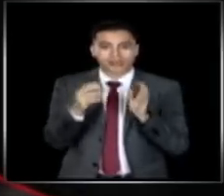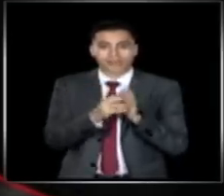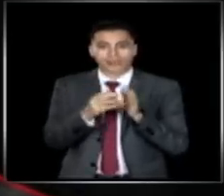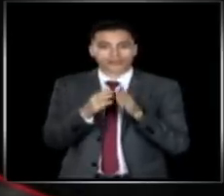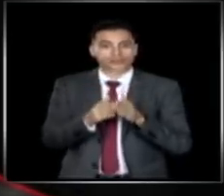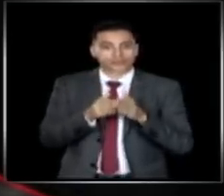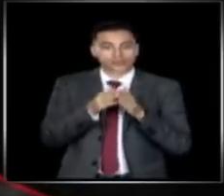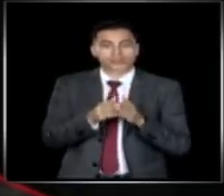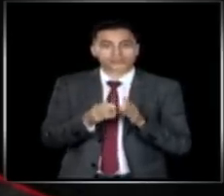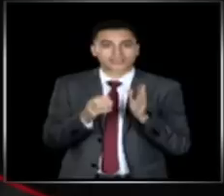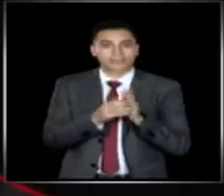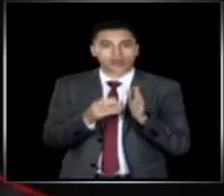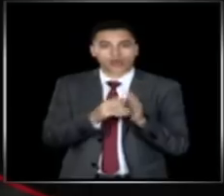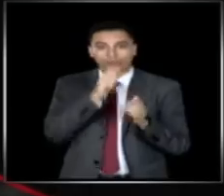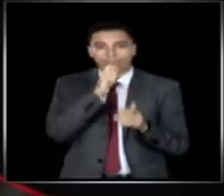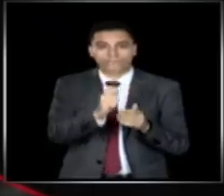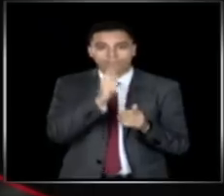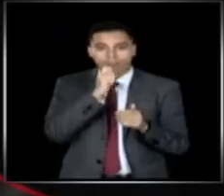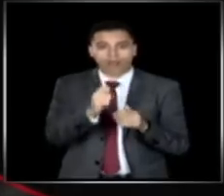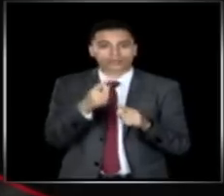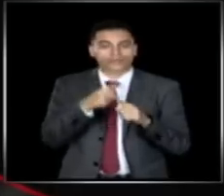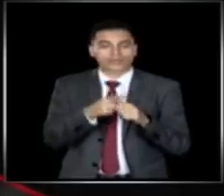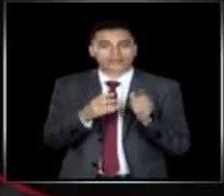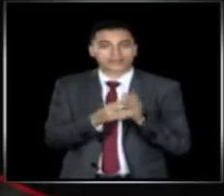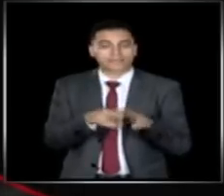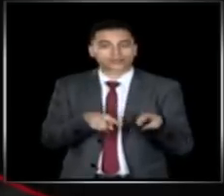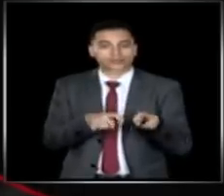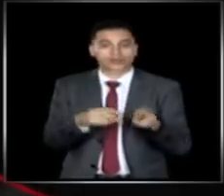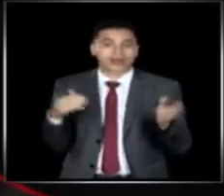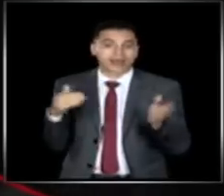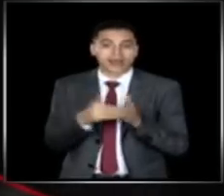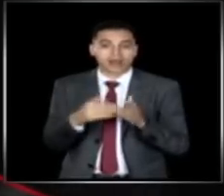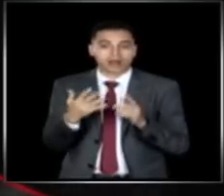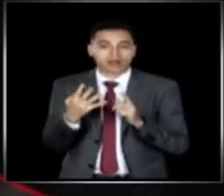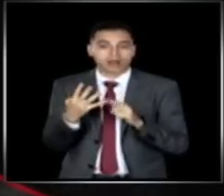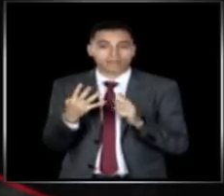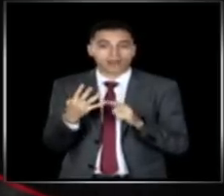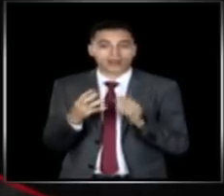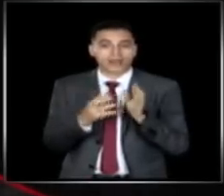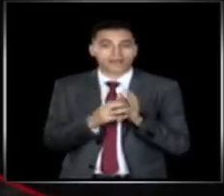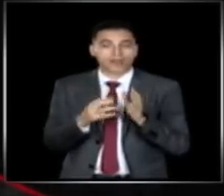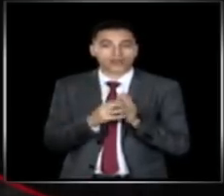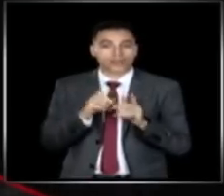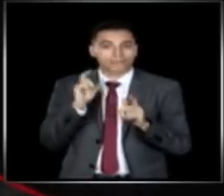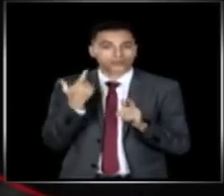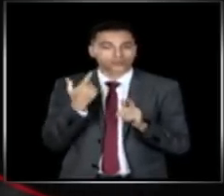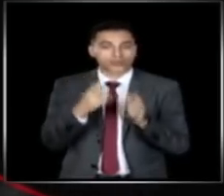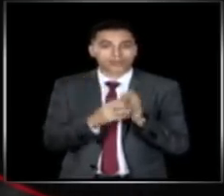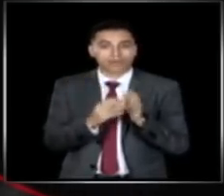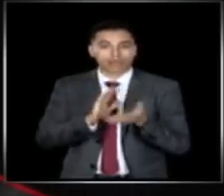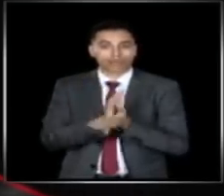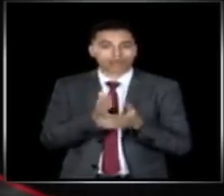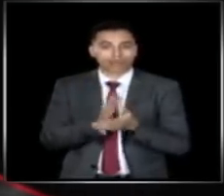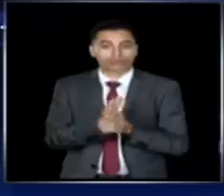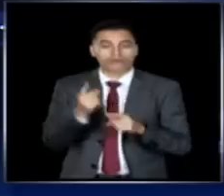وجامعة الزقازيق. المجموعة الرابعة والأخيرة جامعة المنصورة، جامعة طنطا، جامعة بنها، جامعة